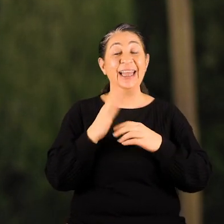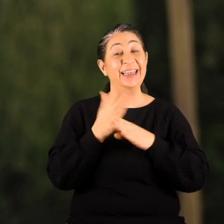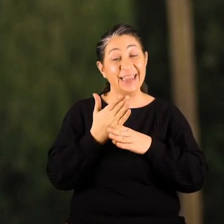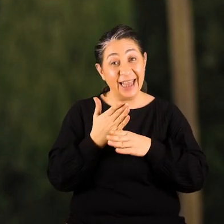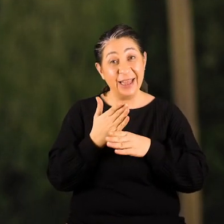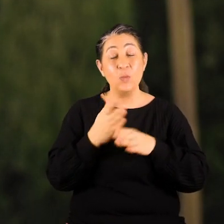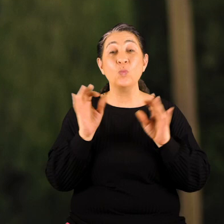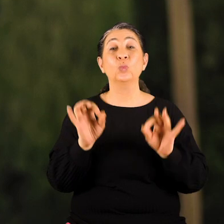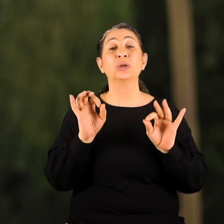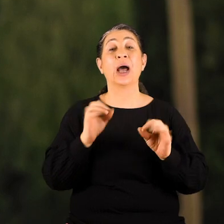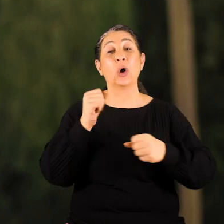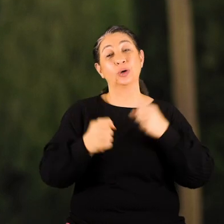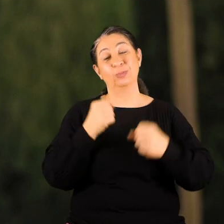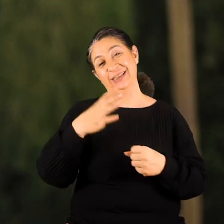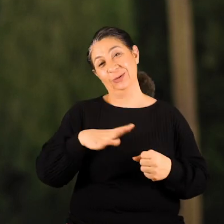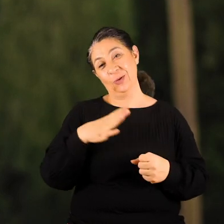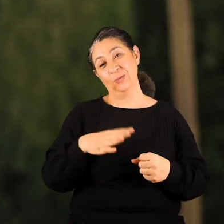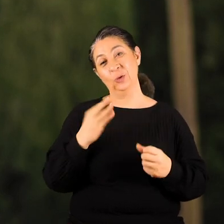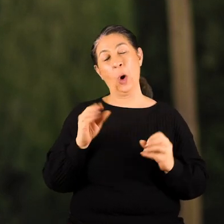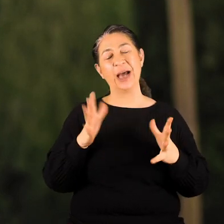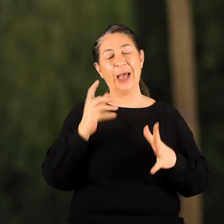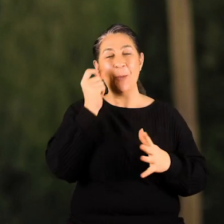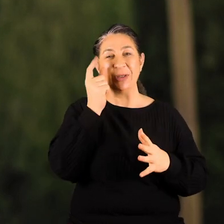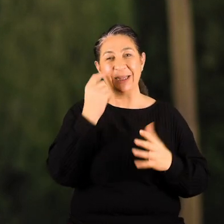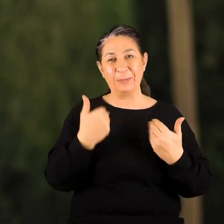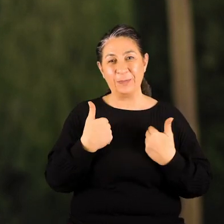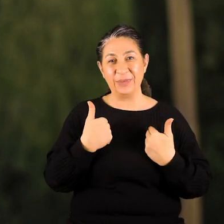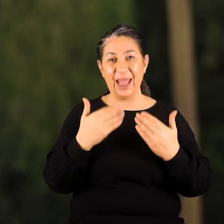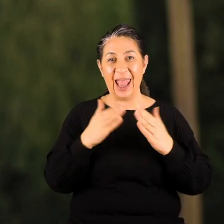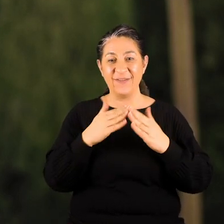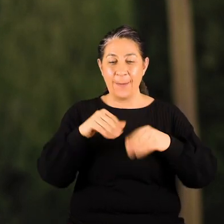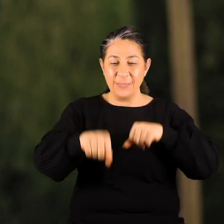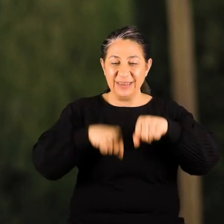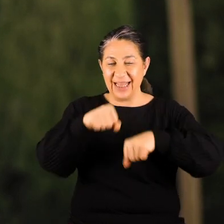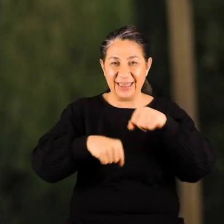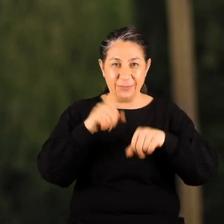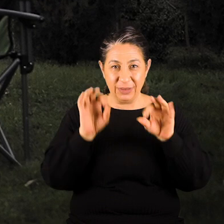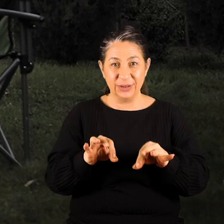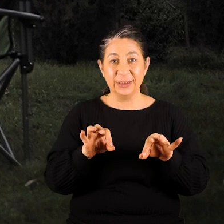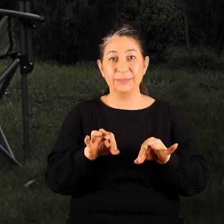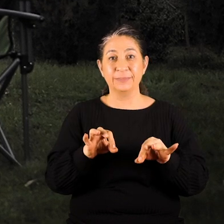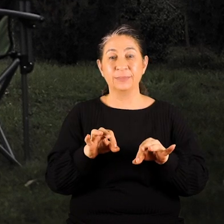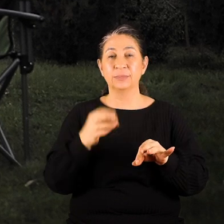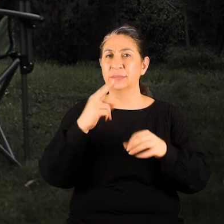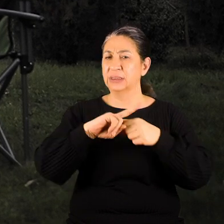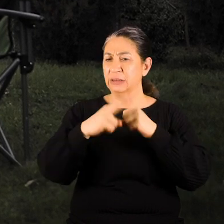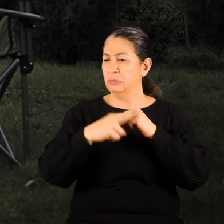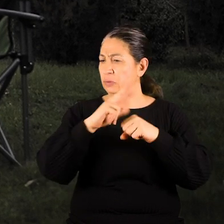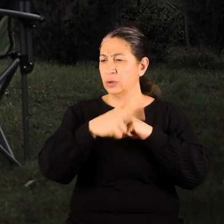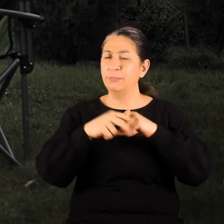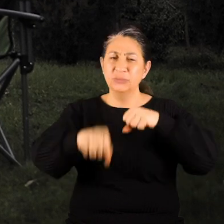Çünkü yani mutlaka koşmak istiyorum. Çok acayip özledim. Evde biraz bisiklete başladım. Aha. Ki 3